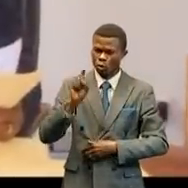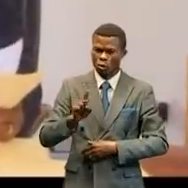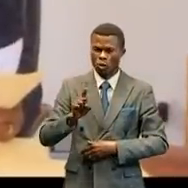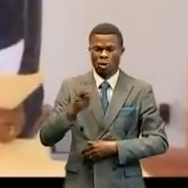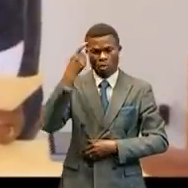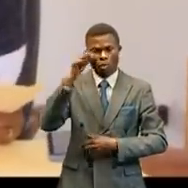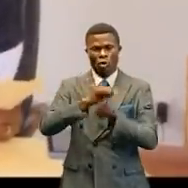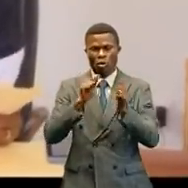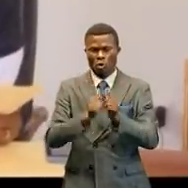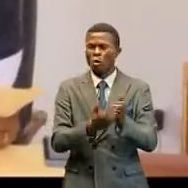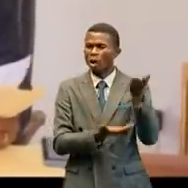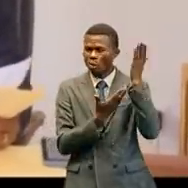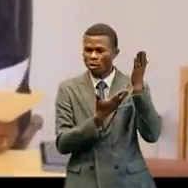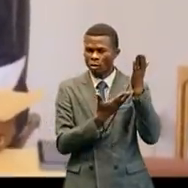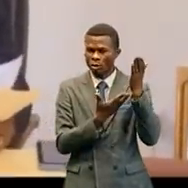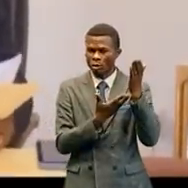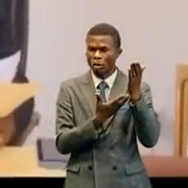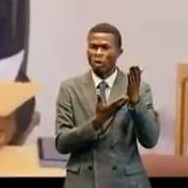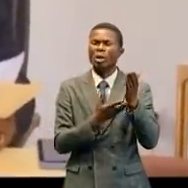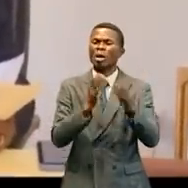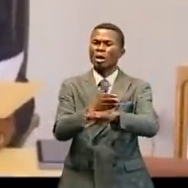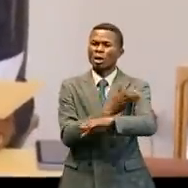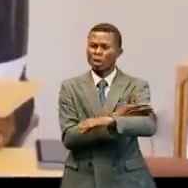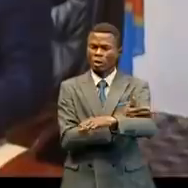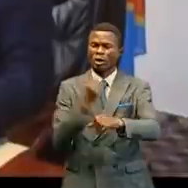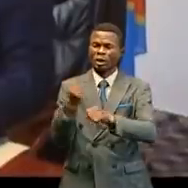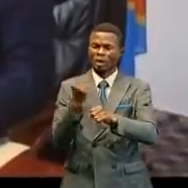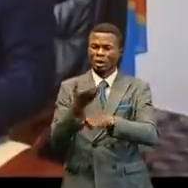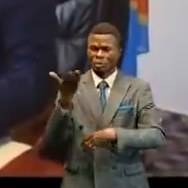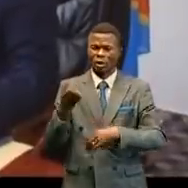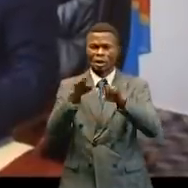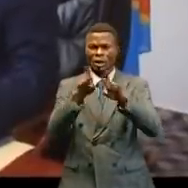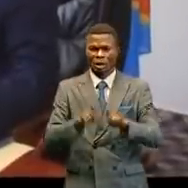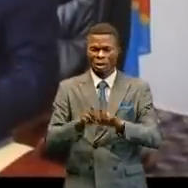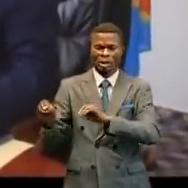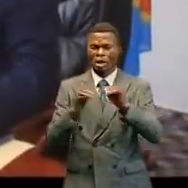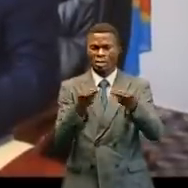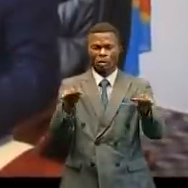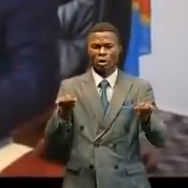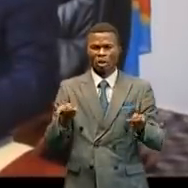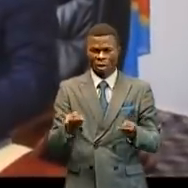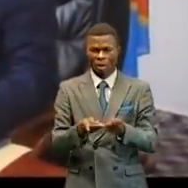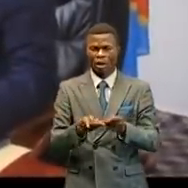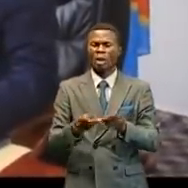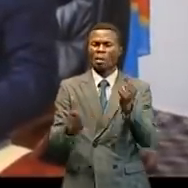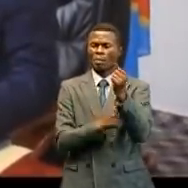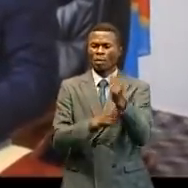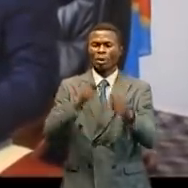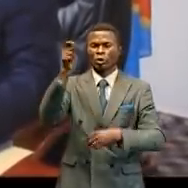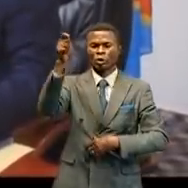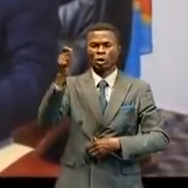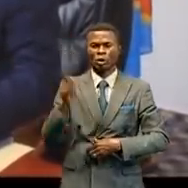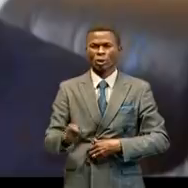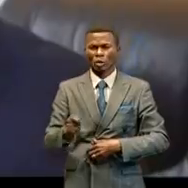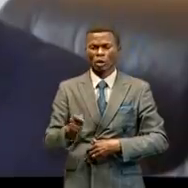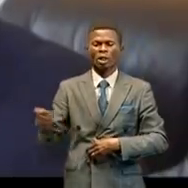tenu de l'envol qui vient de prendre la conduite de ces opérations, ainsi que la mise en des animateurs militaires de